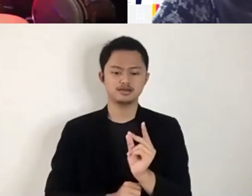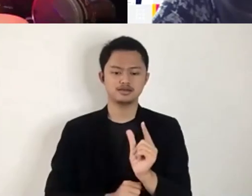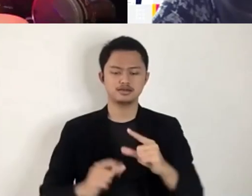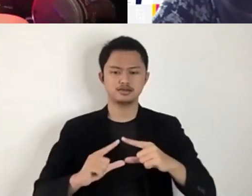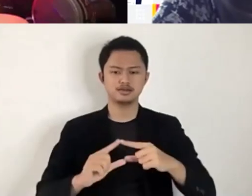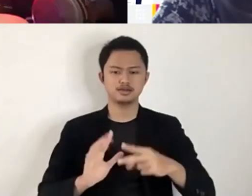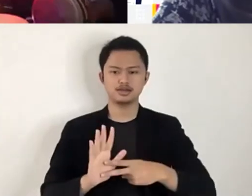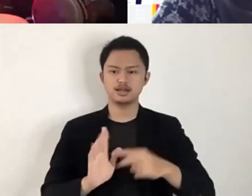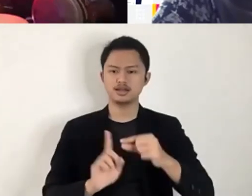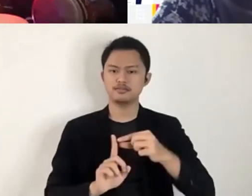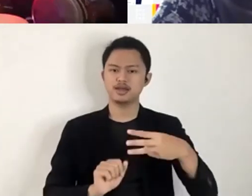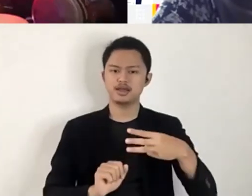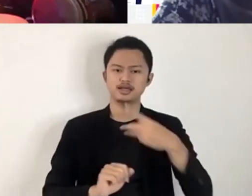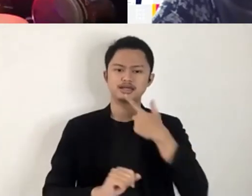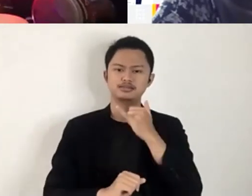melengkapi